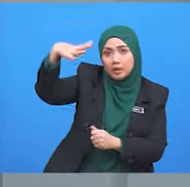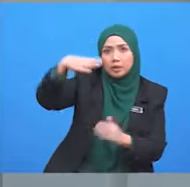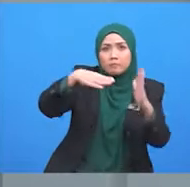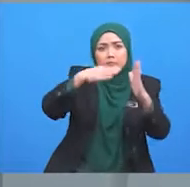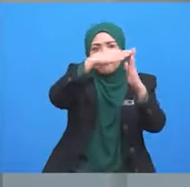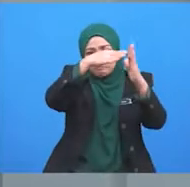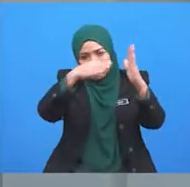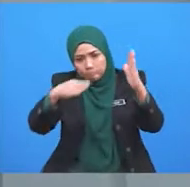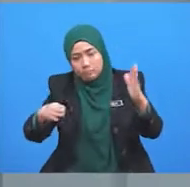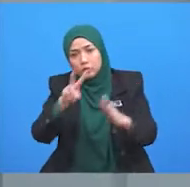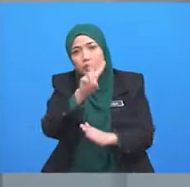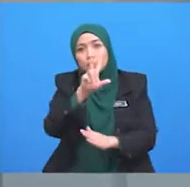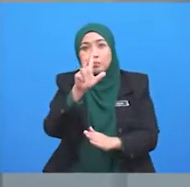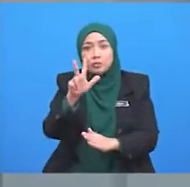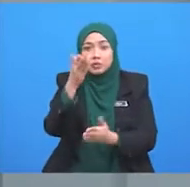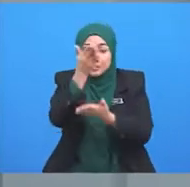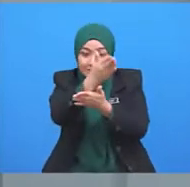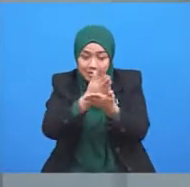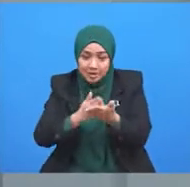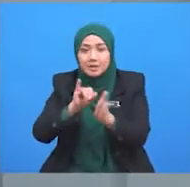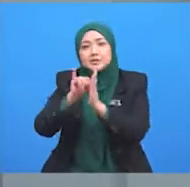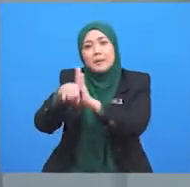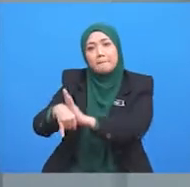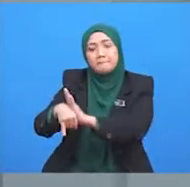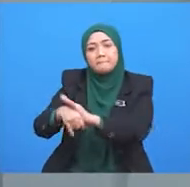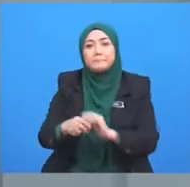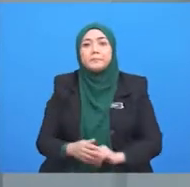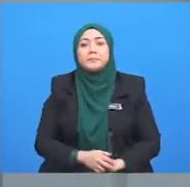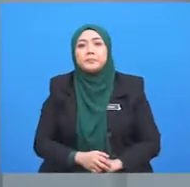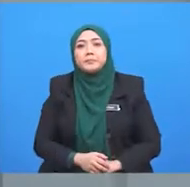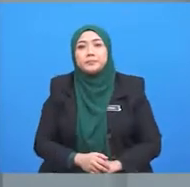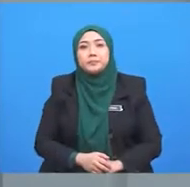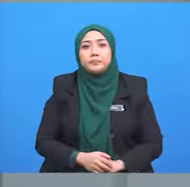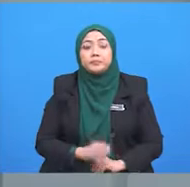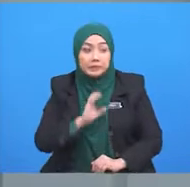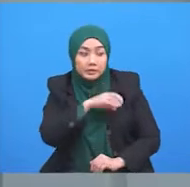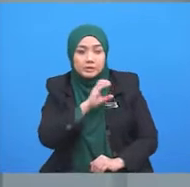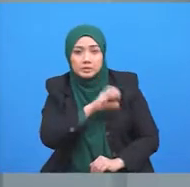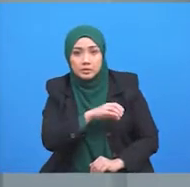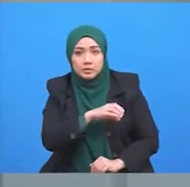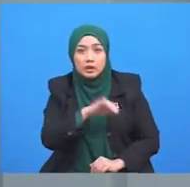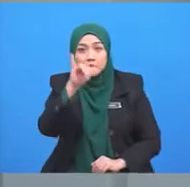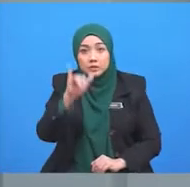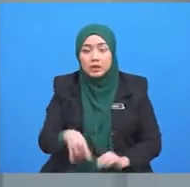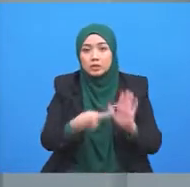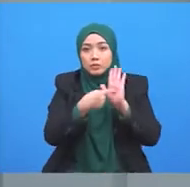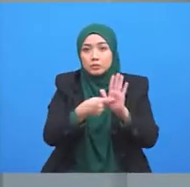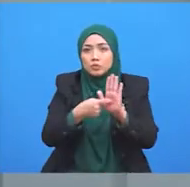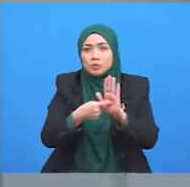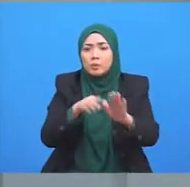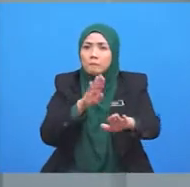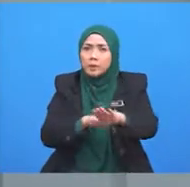condong 23.5 darjah. Sekarang kita lihat pula ciri-ciri yang terdapat di permukaan